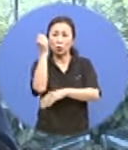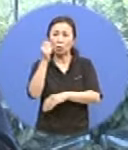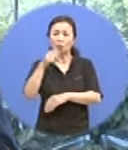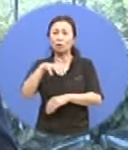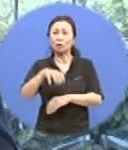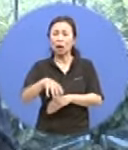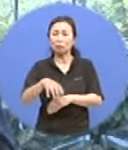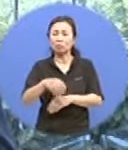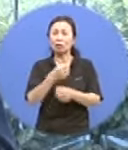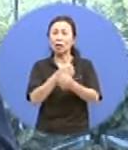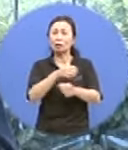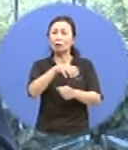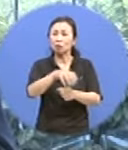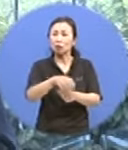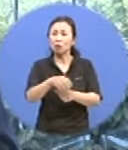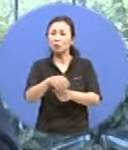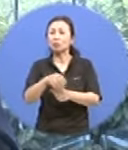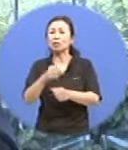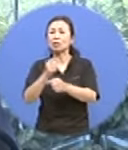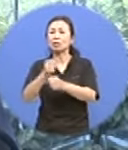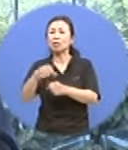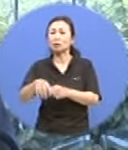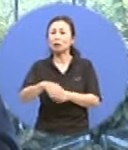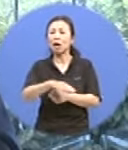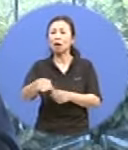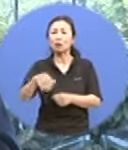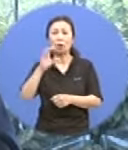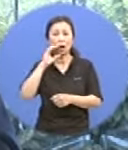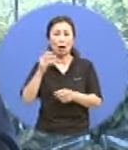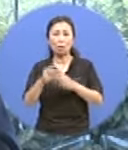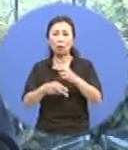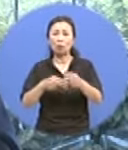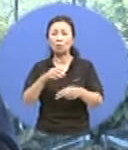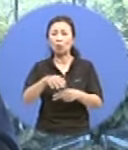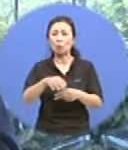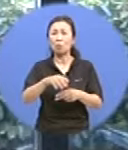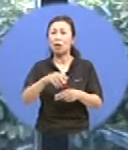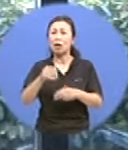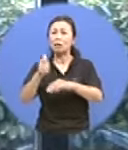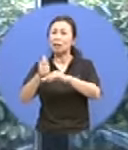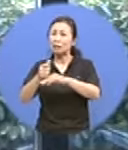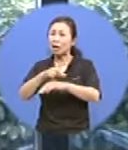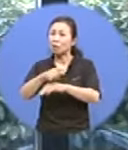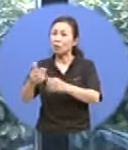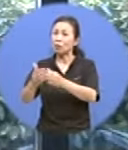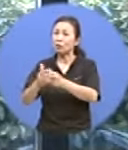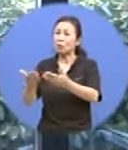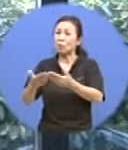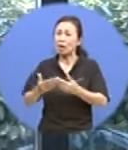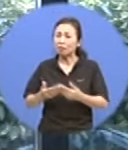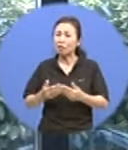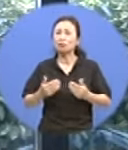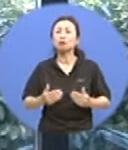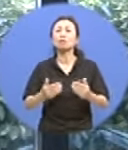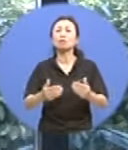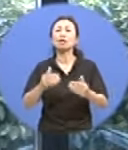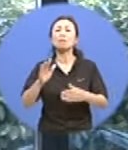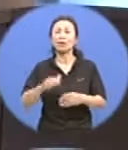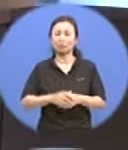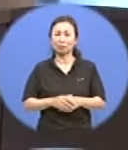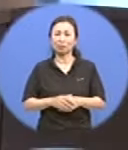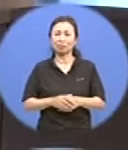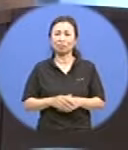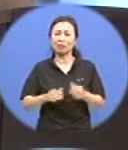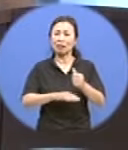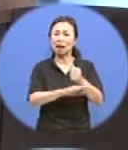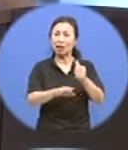ね、たくさん知事からもご支援いただきながら我々進めてますんでね、ぜひともその環境だけじゃなくって健康高齢化衛